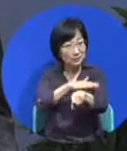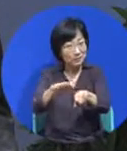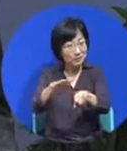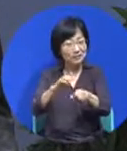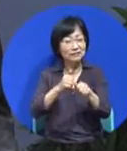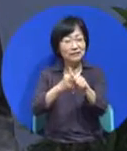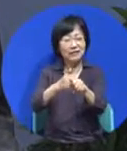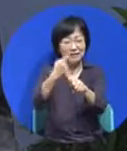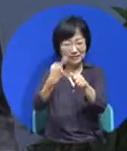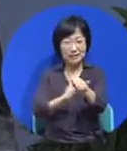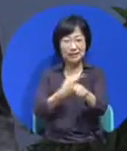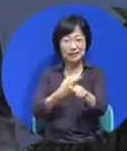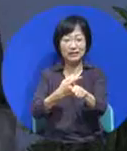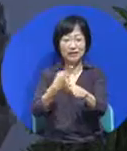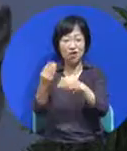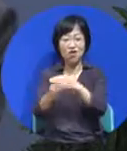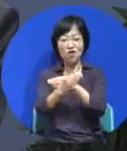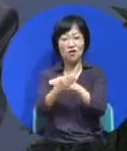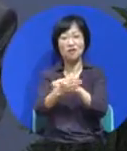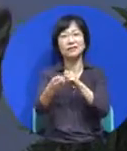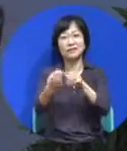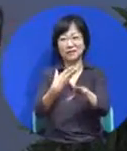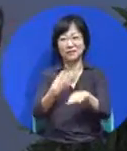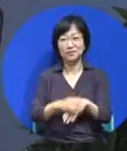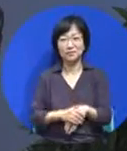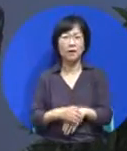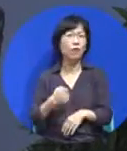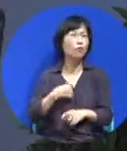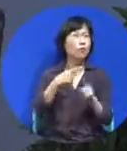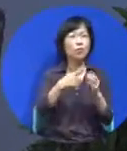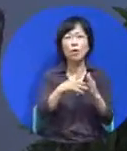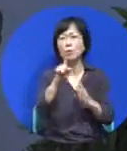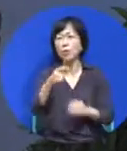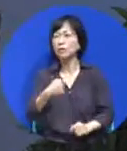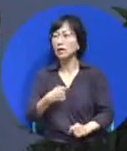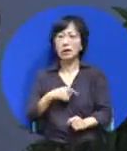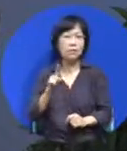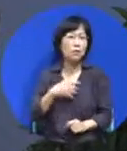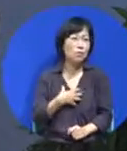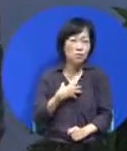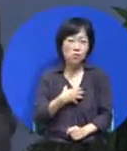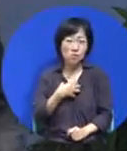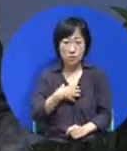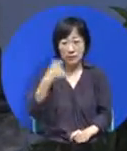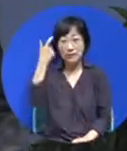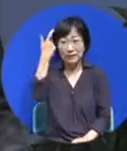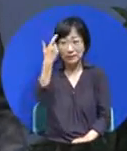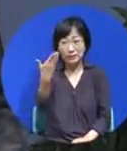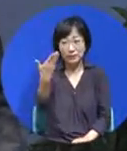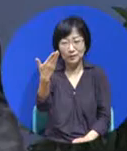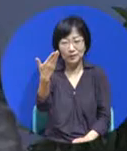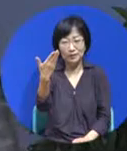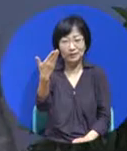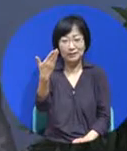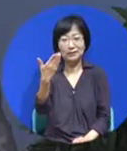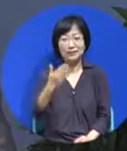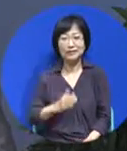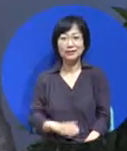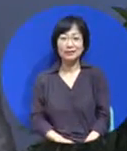wrong question, you will always get the wrong answer. 아, 나는 어떻게 해야 됩니까? 우리 교회 어떻게 해야 됩니까? 많이 질문합니다. People ask, what should I do? What should my church